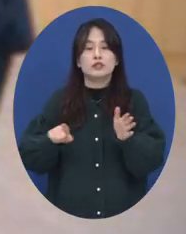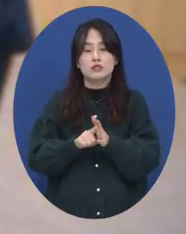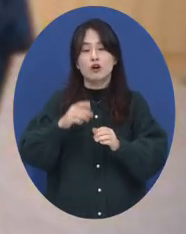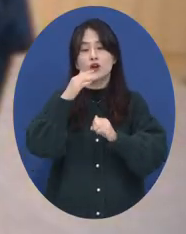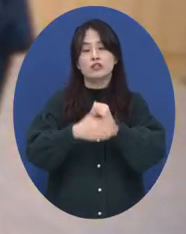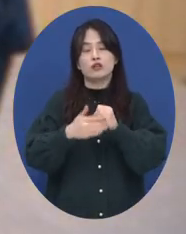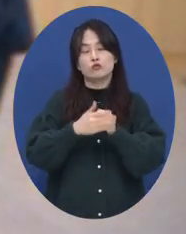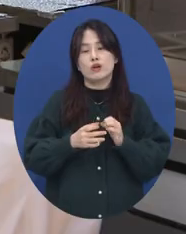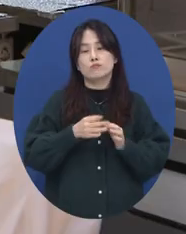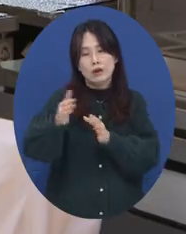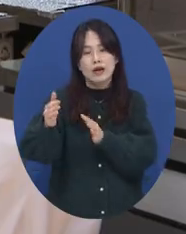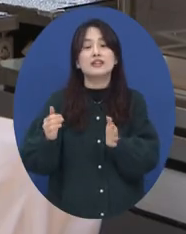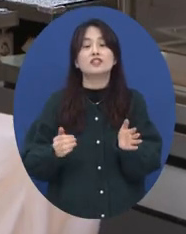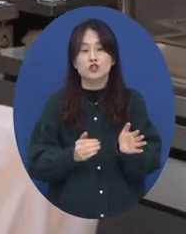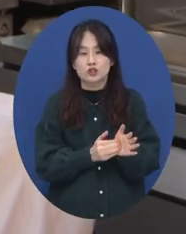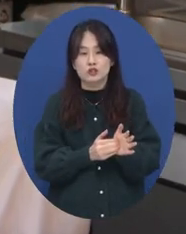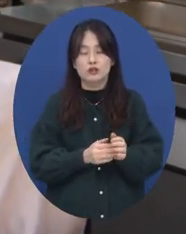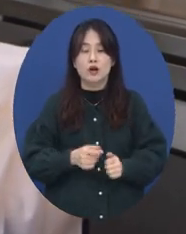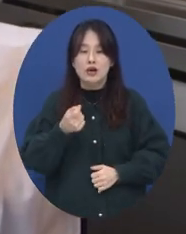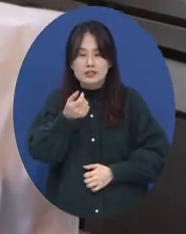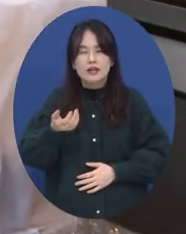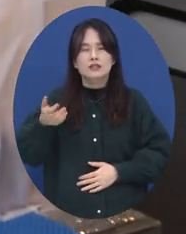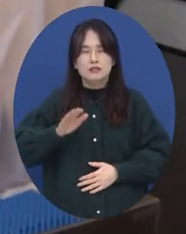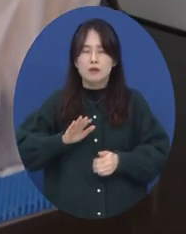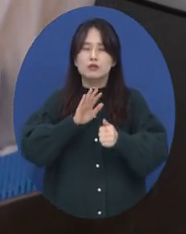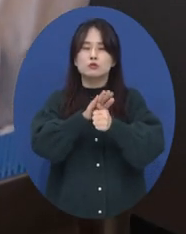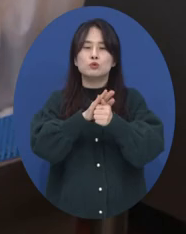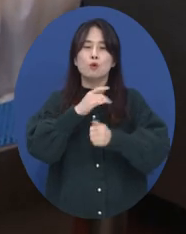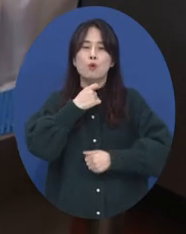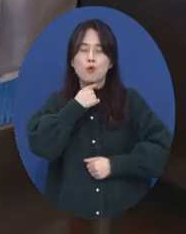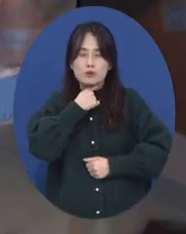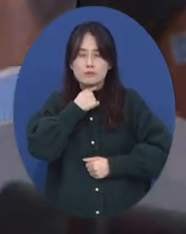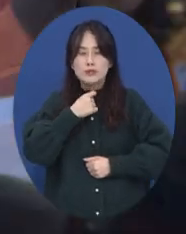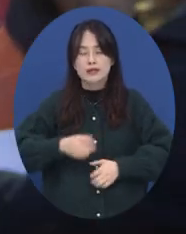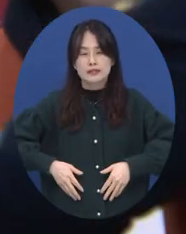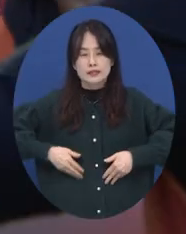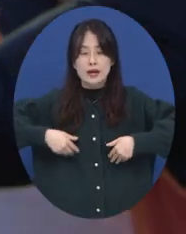기부하기도 했습니다. 작은 힘이지만 보태고 싶다는